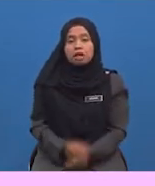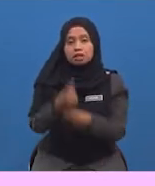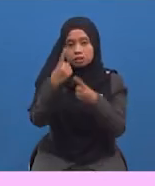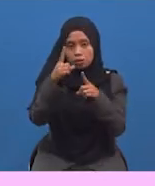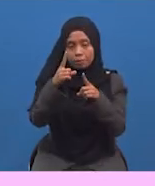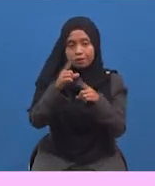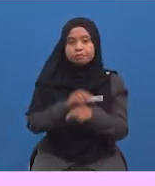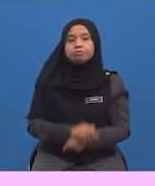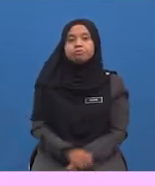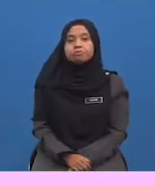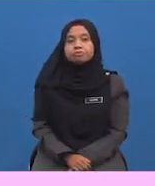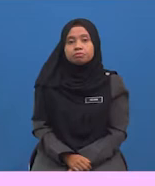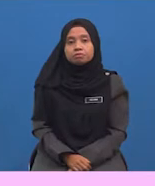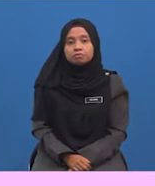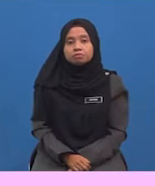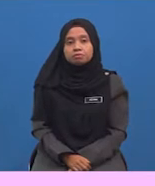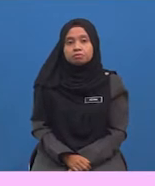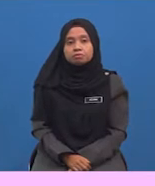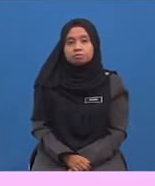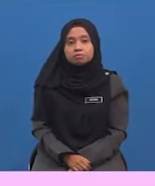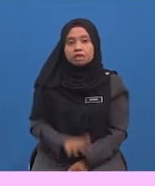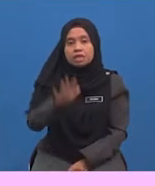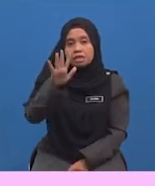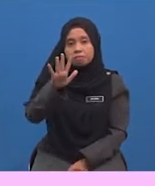Jawapan yang ditunjukkan dari kalkulator ialah